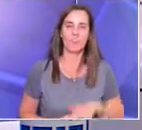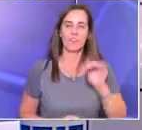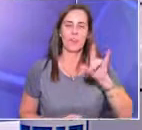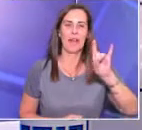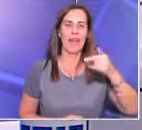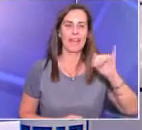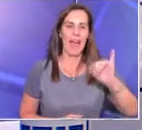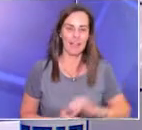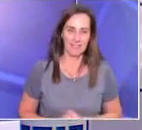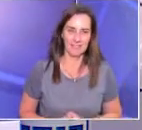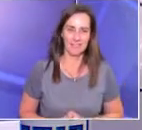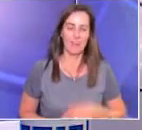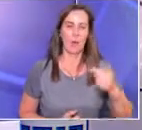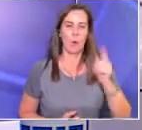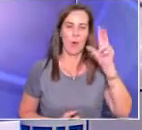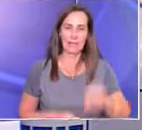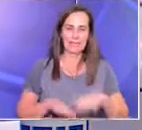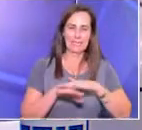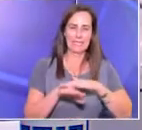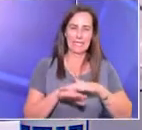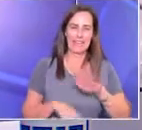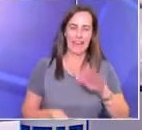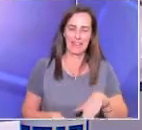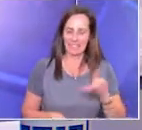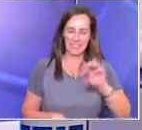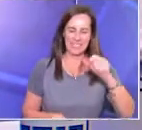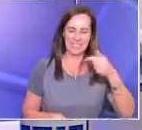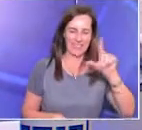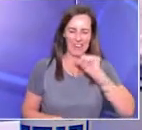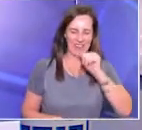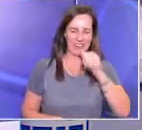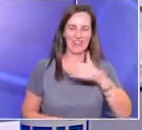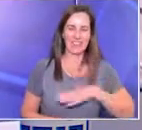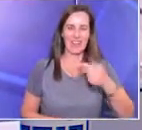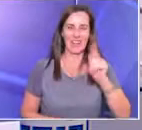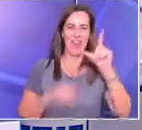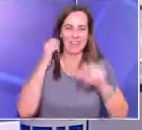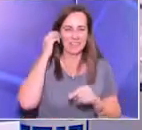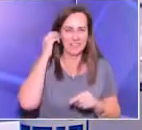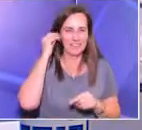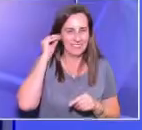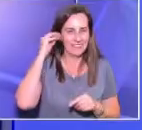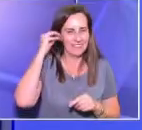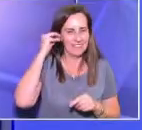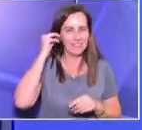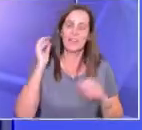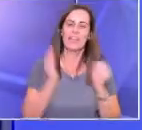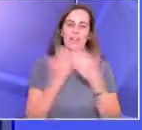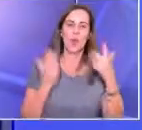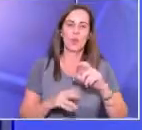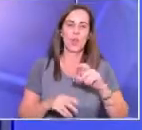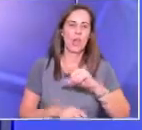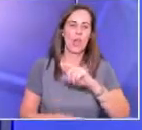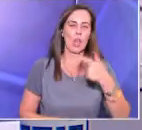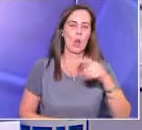חגי סגל. חגי גולן. חגי גולן, סליחה. אבל אם אתה רוצה, אפשר לקרוא. לא, לא, לא, לא רוצה סגל, רוצה גולן, עדיף. עורך גלובס לשעבר, מה שלומך? הכל